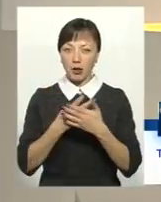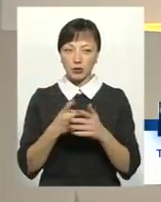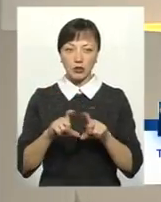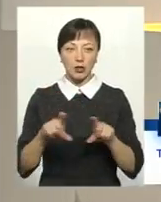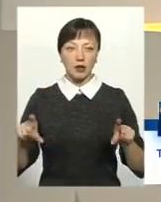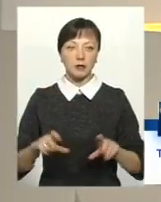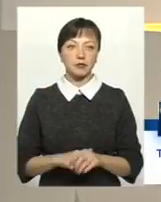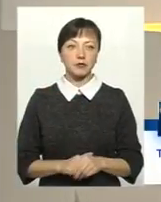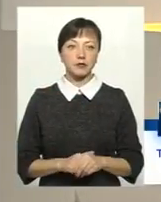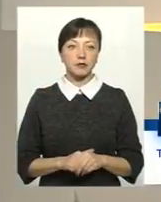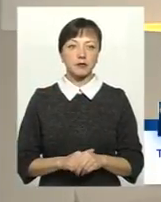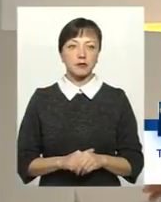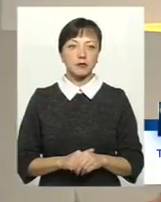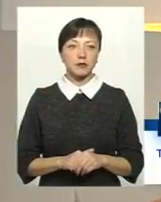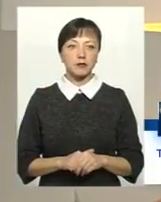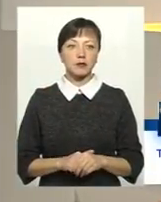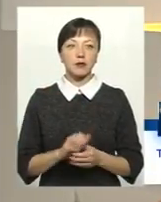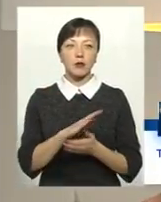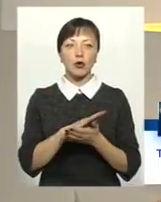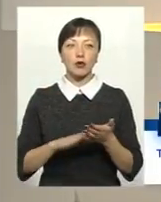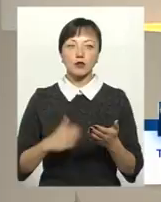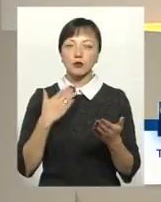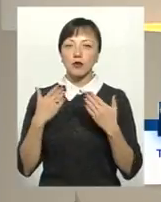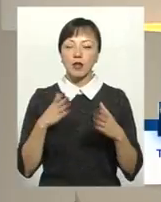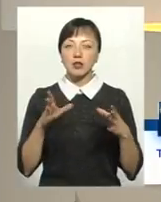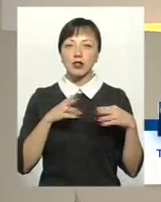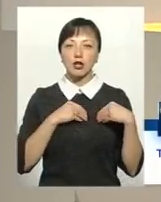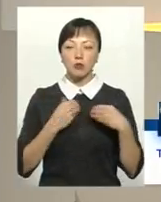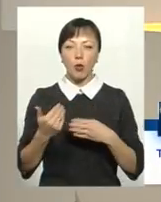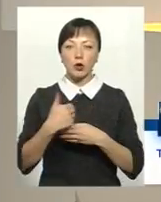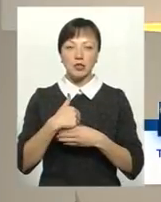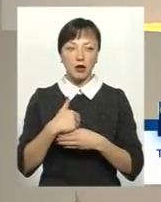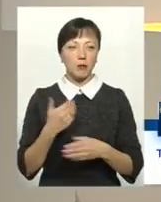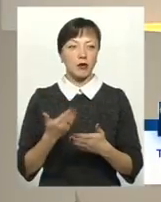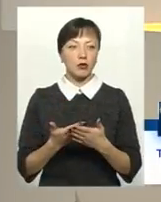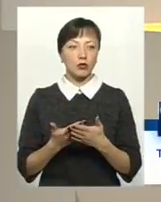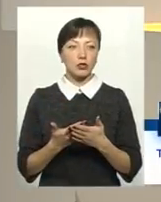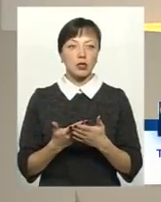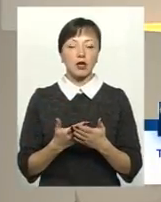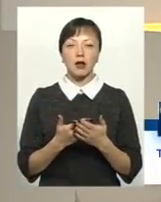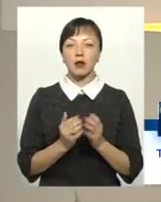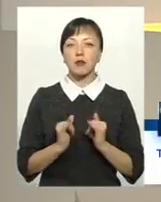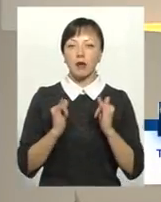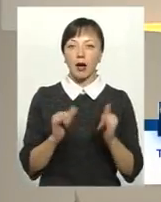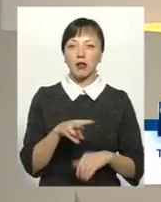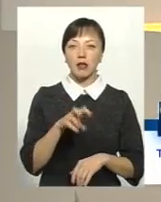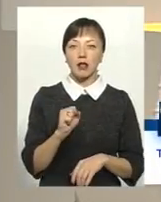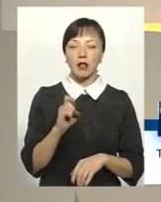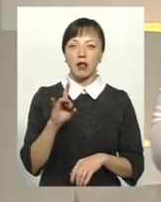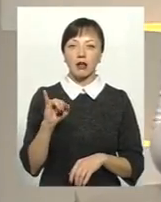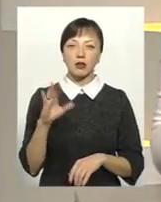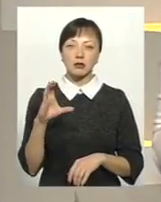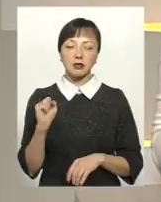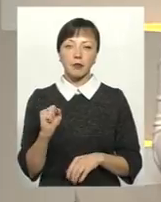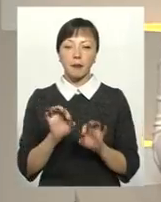побачити на екрані. А ми продовжимо спілкування з нашими гостями. Отож, пані Ларисо, хотіла б зразу роз'яснити, оскільки